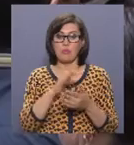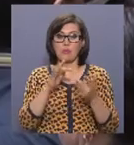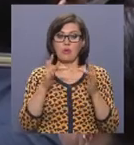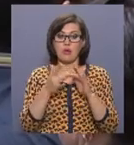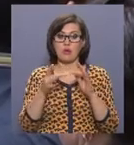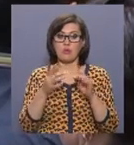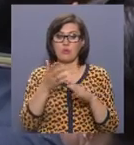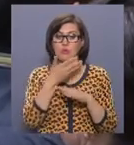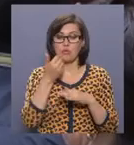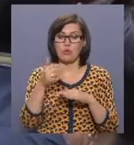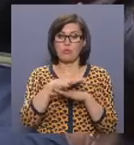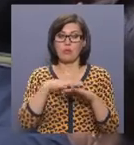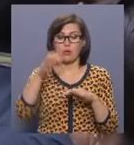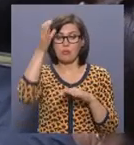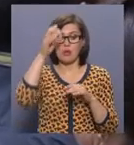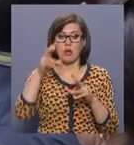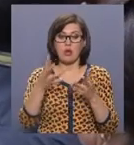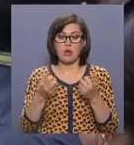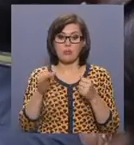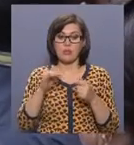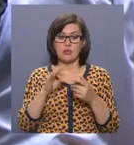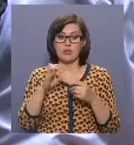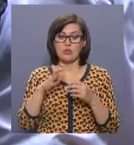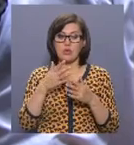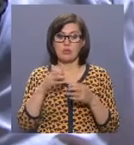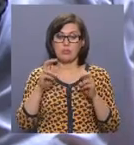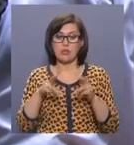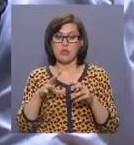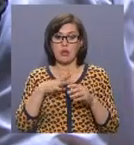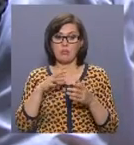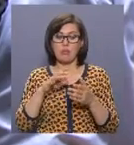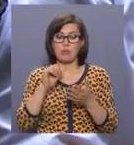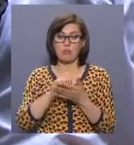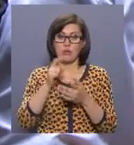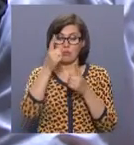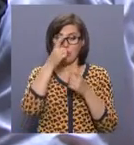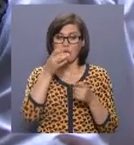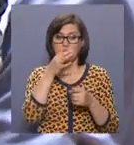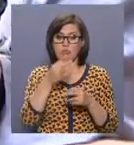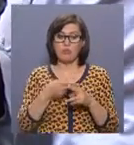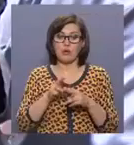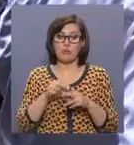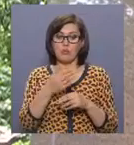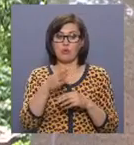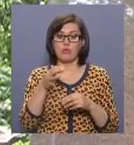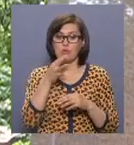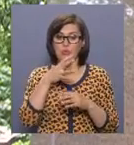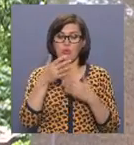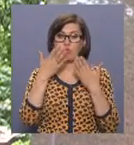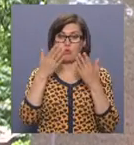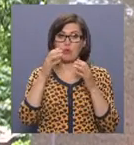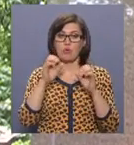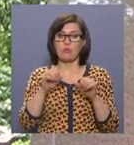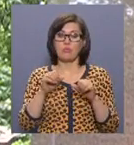желісі жоқ аймақтарда білім алатын түлектер үшін тест сауалдары арнайы баспа беттерінде жарияланыпты. Демек, ол кез келген оқушыға